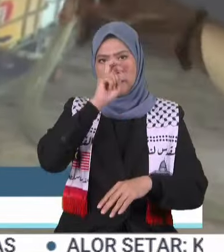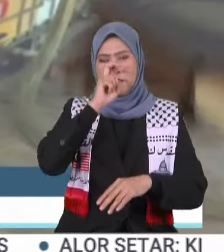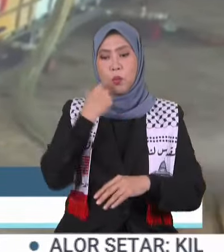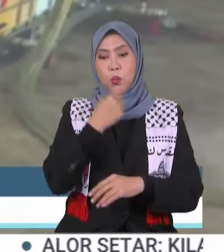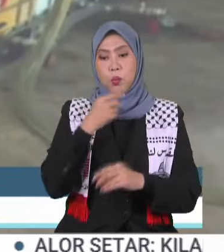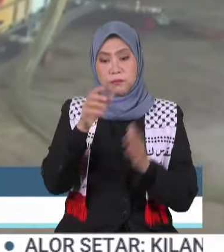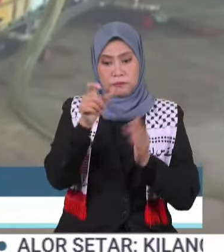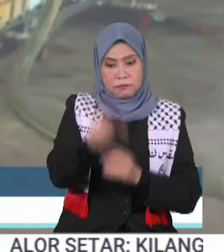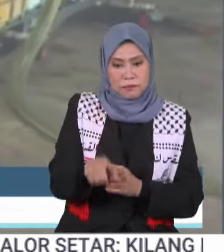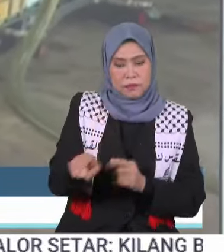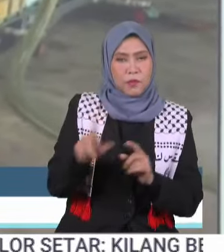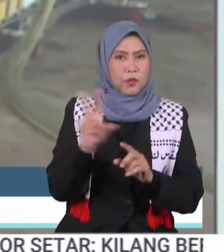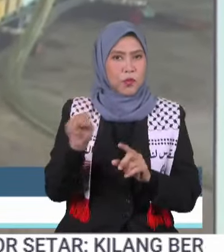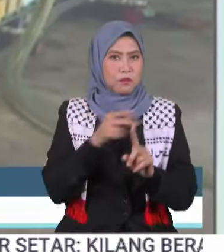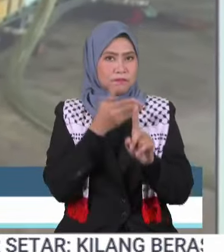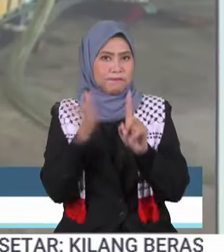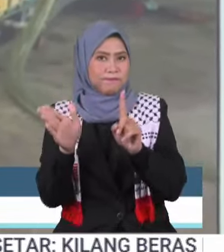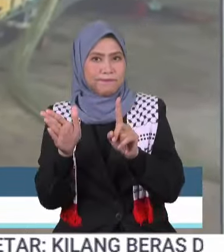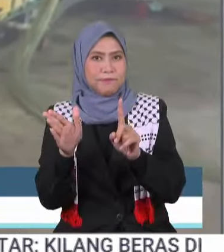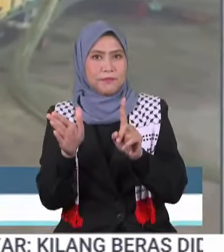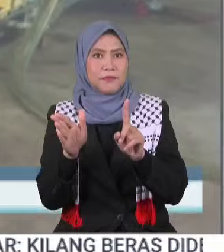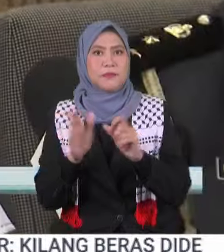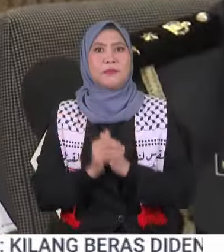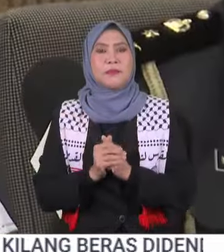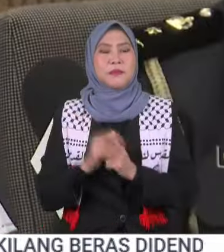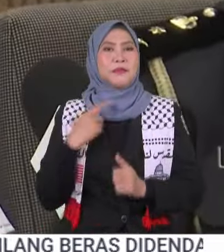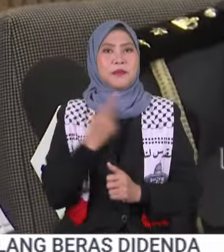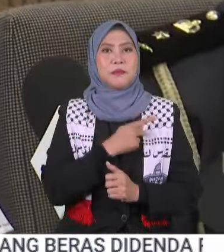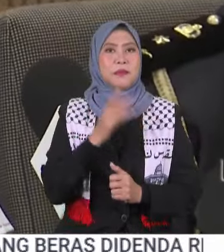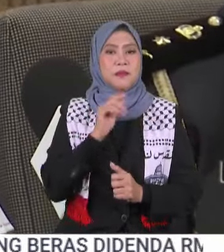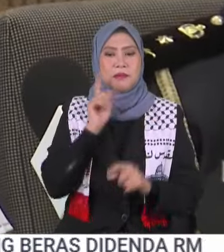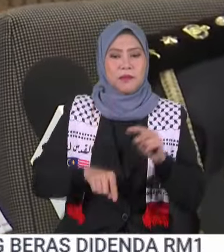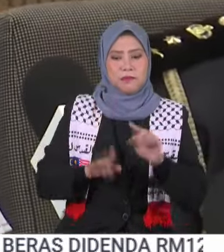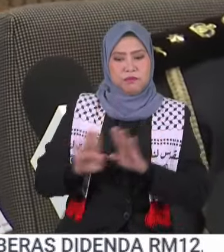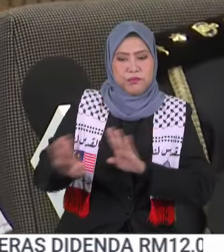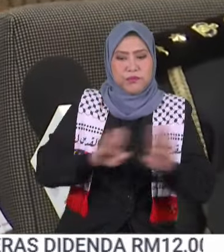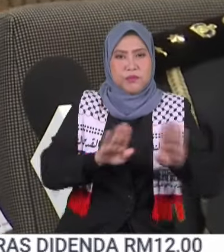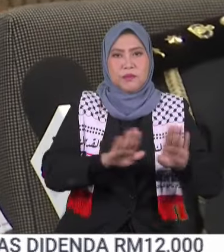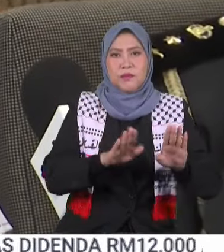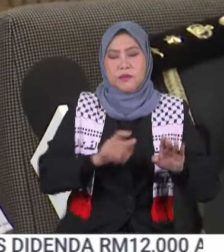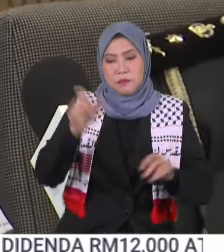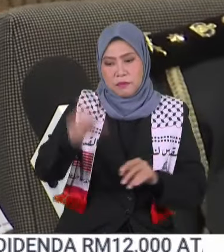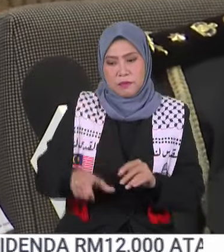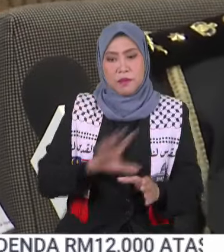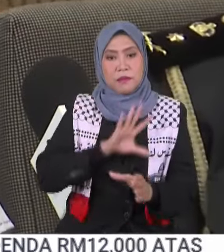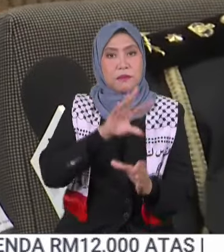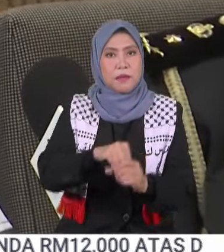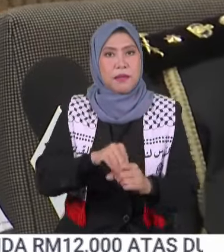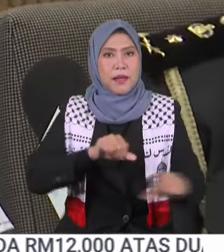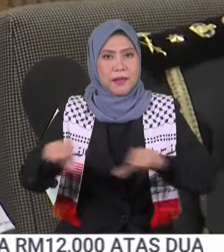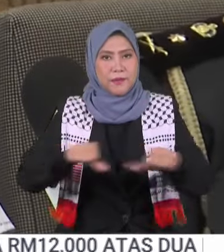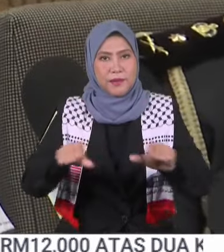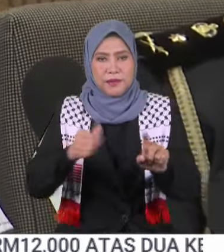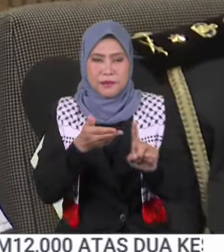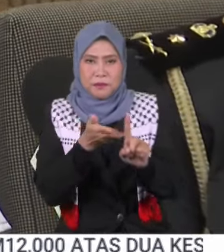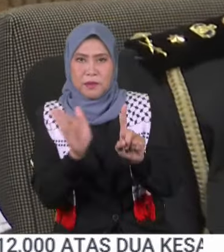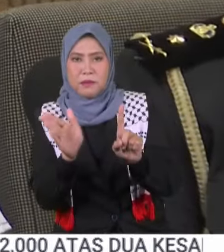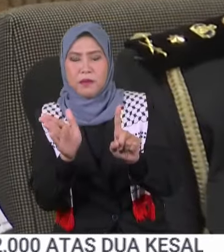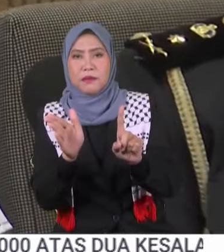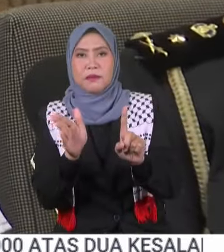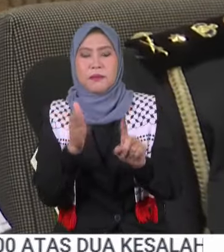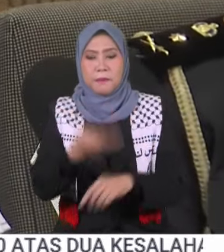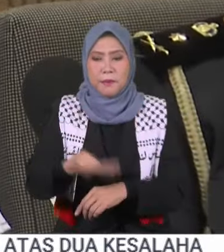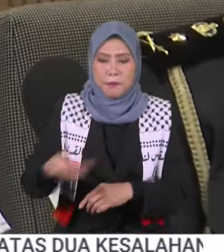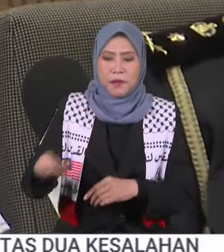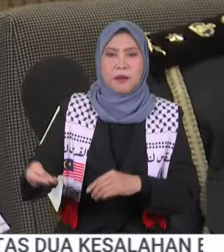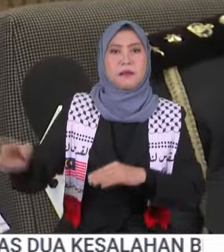mana-mana pihak supaya tidak melanggar undang-undang sedia ada, dan pihak kami tidak akan berkompromi dengan mana-mana pihak yang terlibat dengan aktiviti penyelewengan